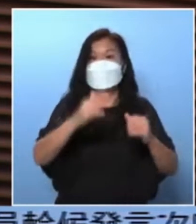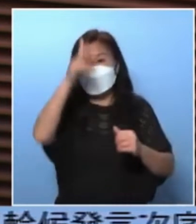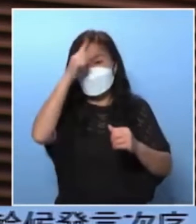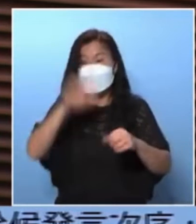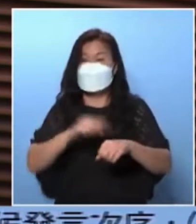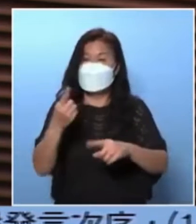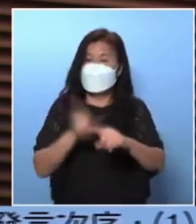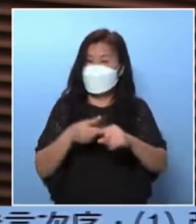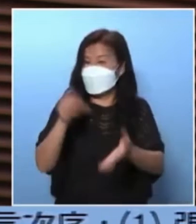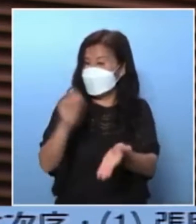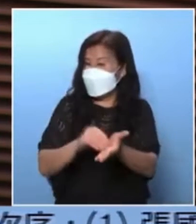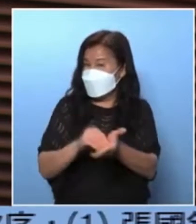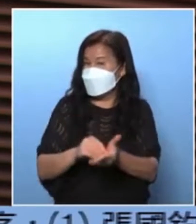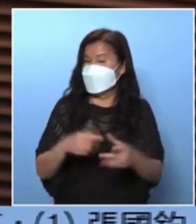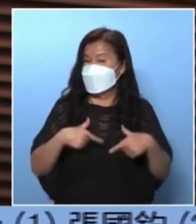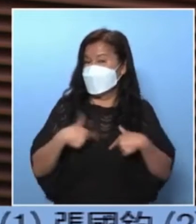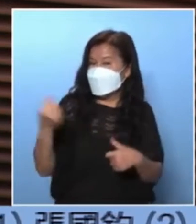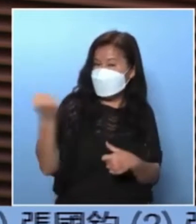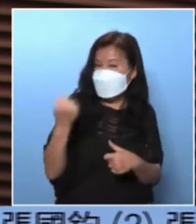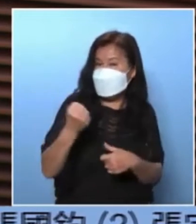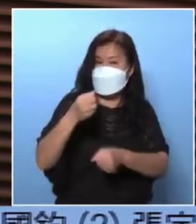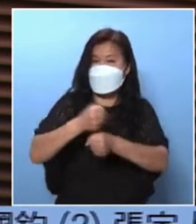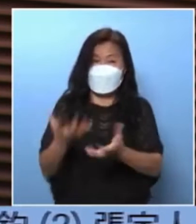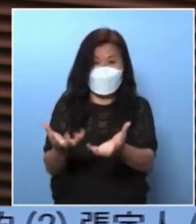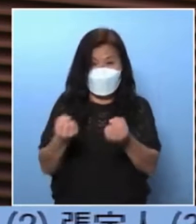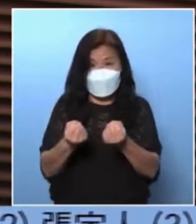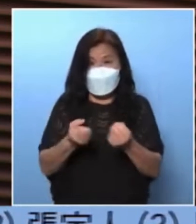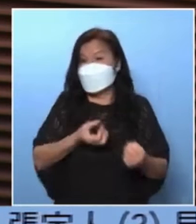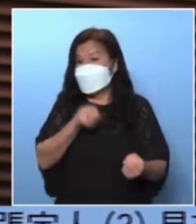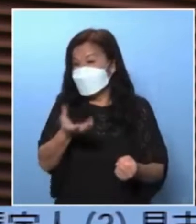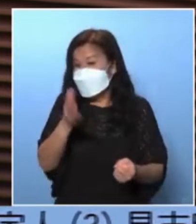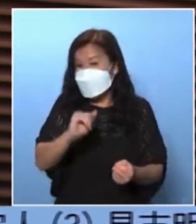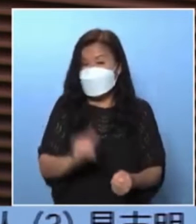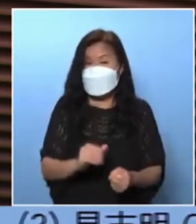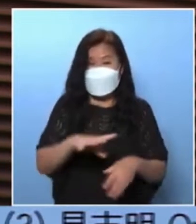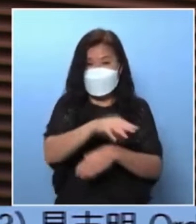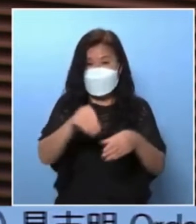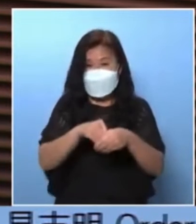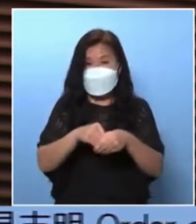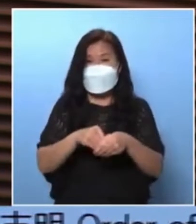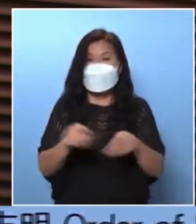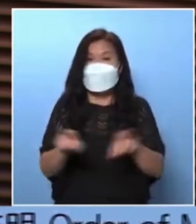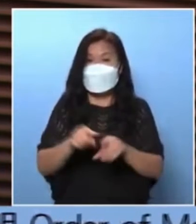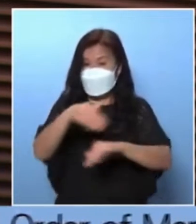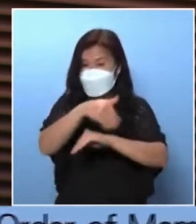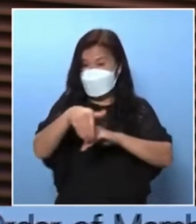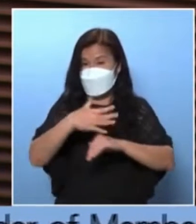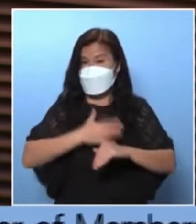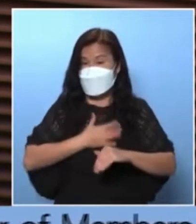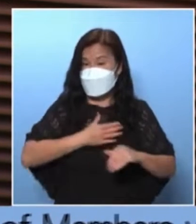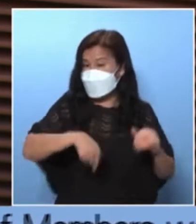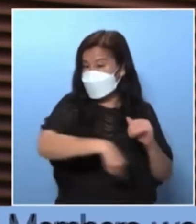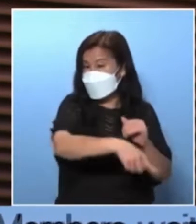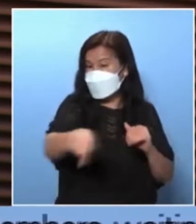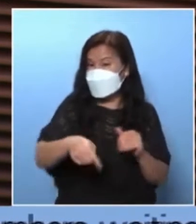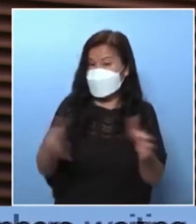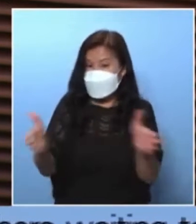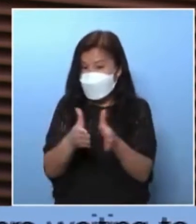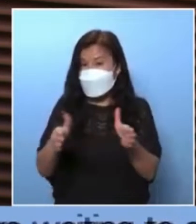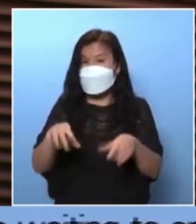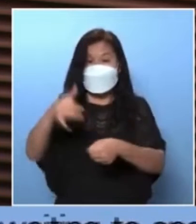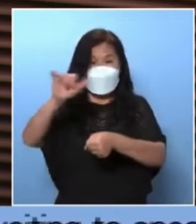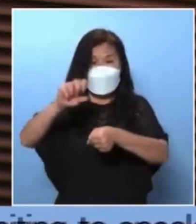用最大的決心、最大的力度，除了接納我們意見，包括提高已經規劃項目的地積比，增加